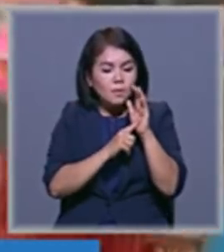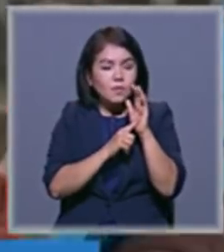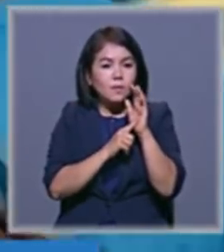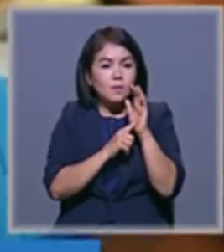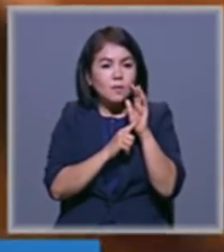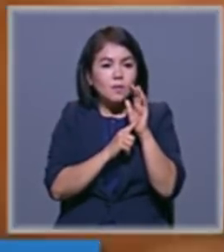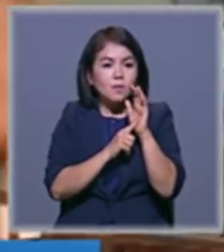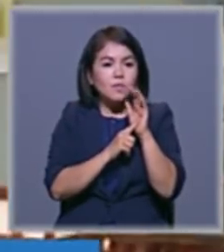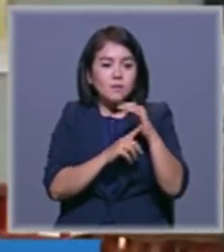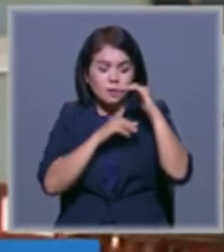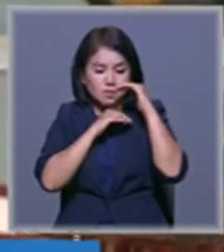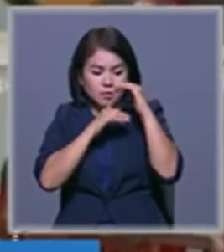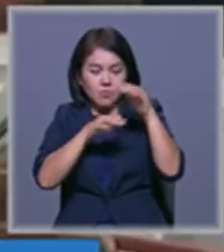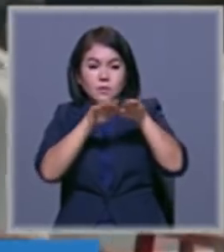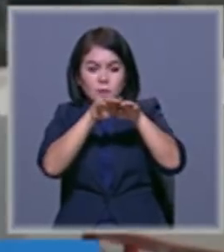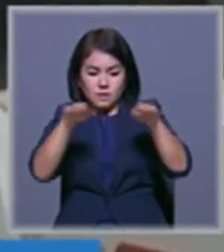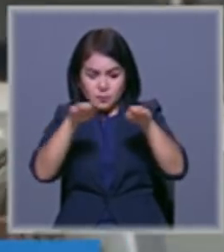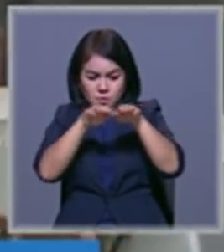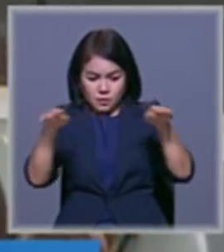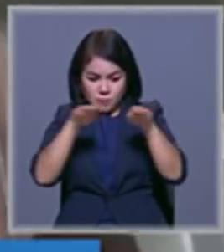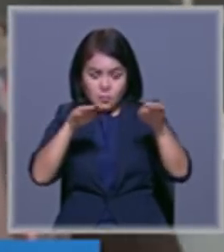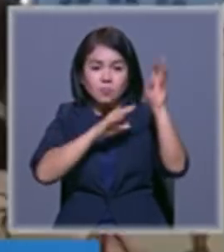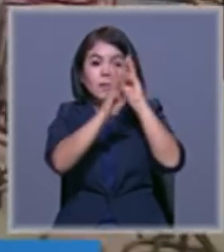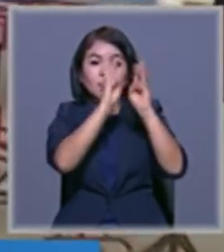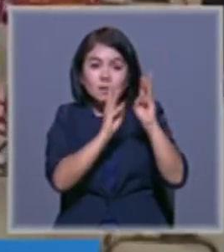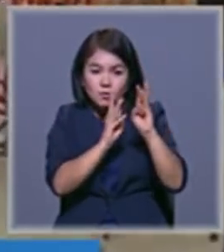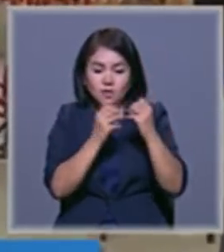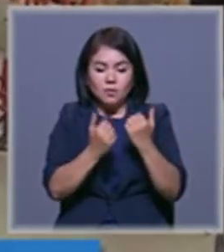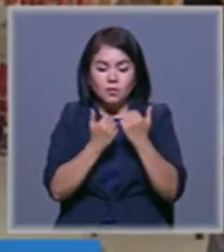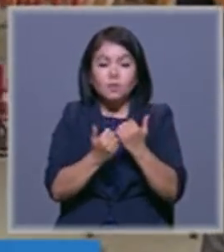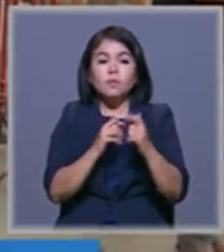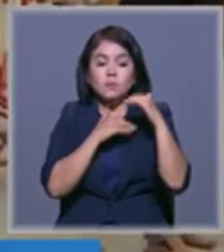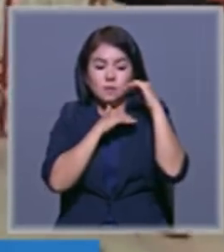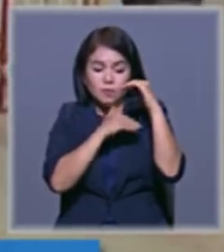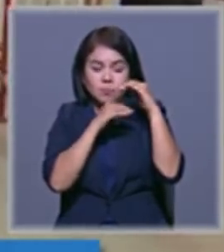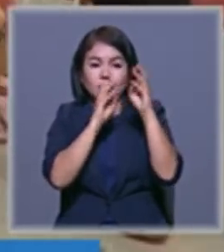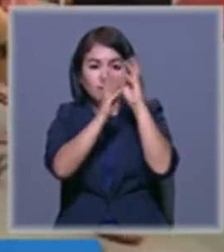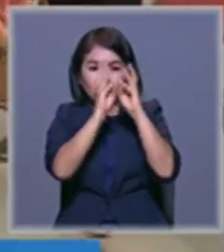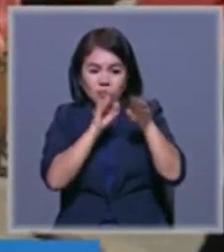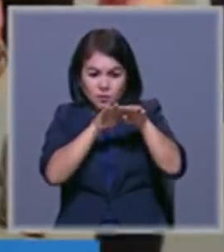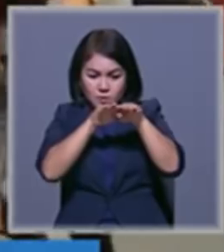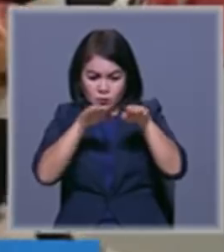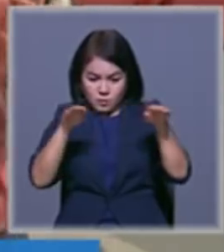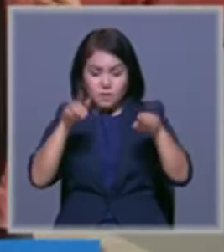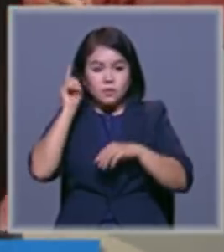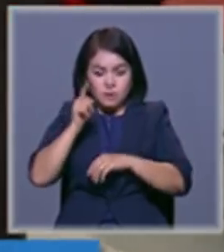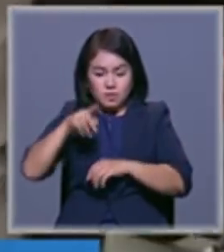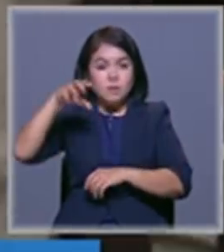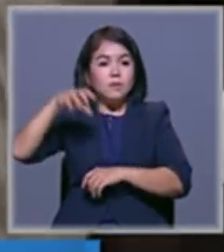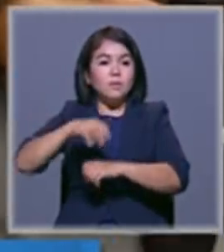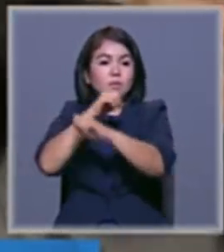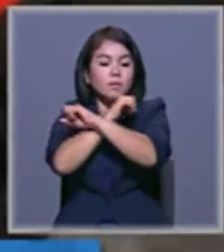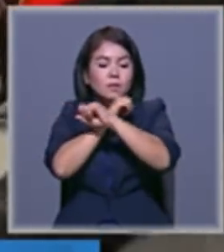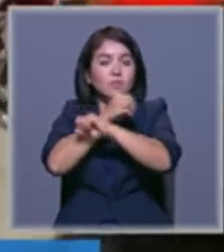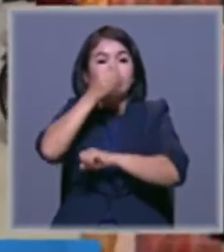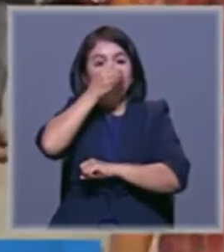การกำหนดค่ามาตรฐานเนี่ยที่ผมเคยพูดไปแล้วแต่เมื่อมีการกำหนดค่ามาตรฐานขึ้นมาผมเชื่อว่าลึกๆสิ่งที่กรมอาจ